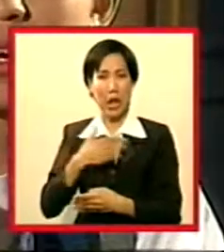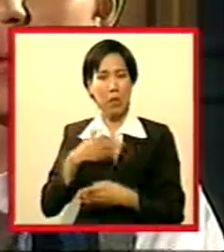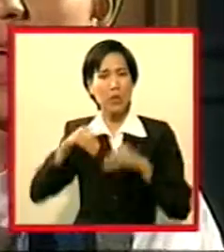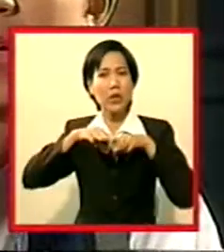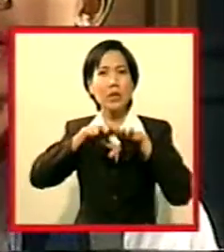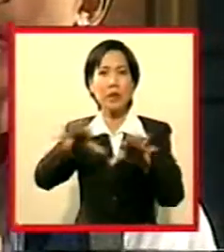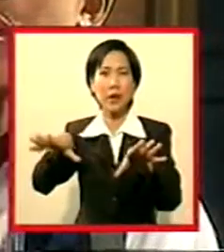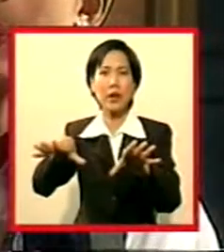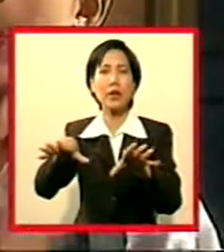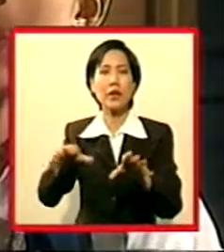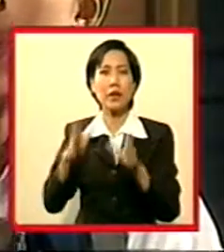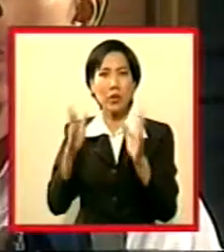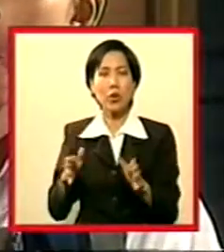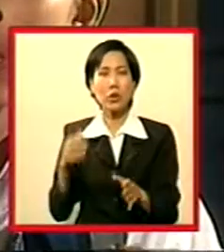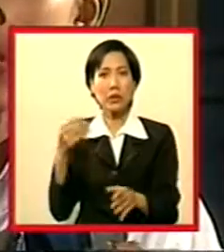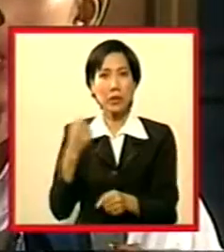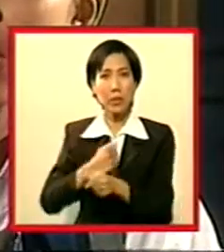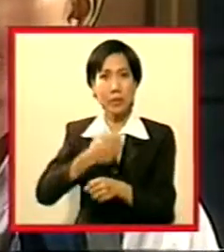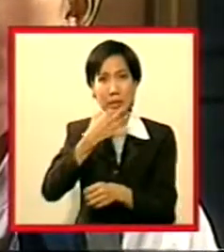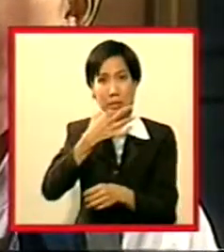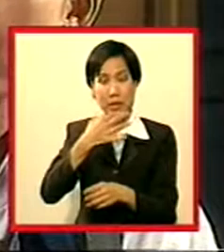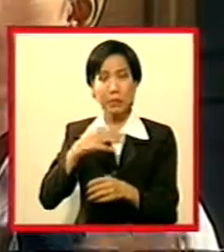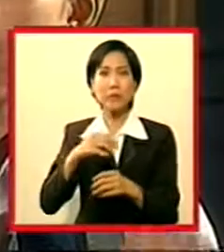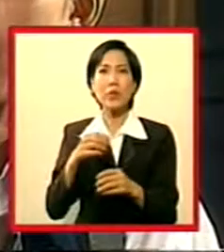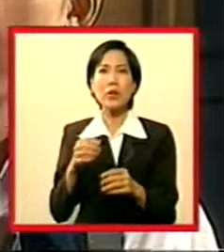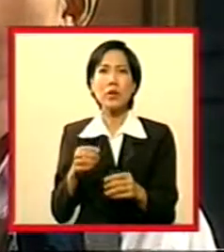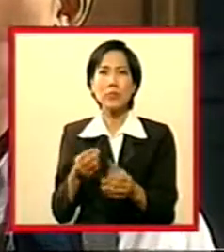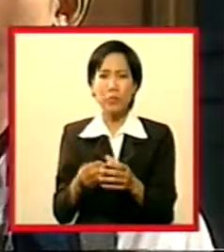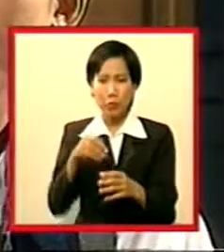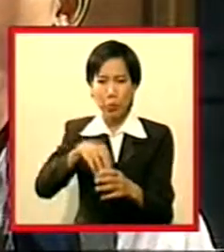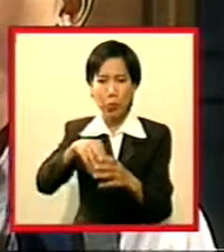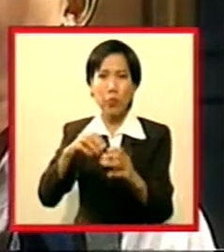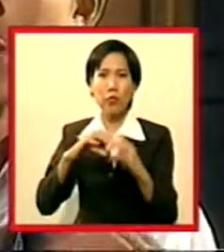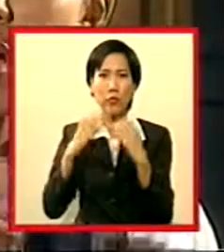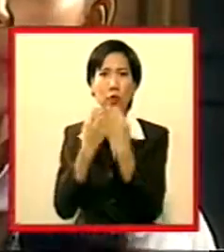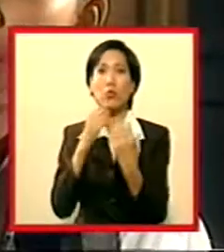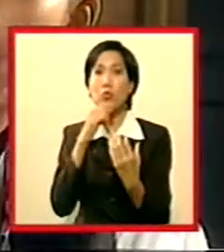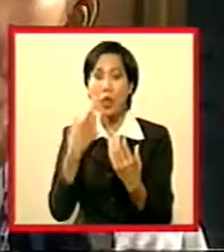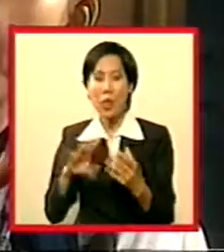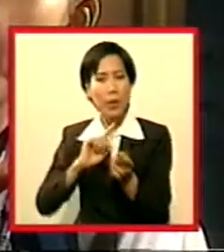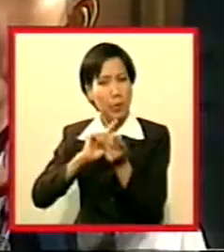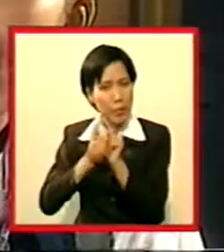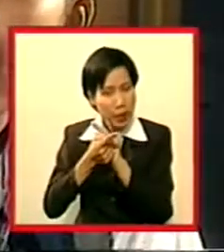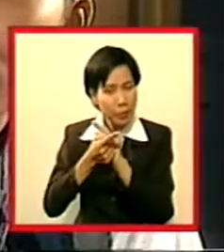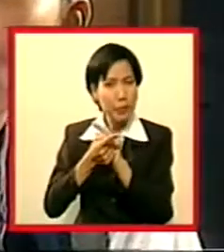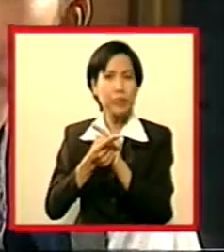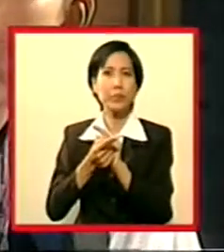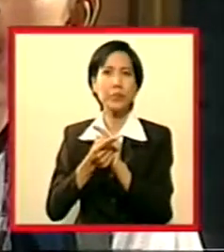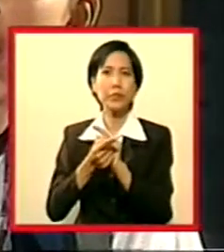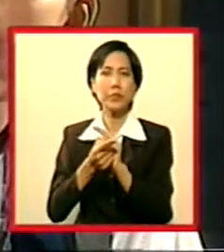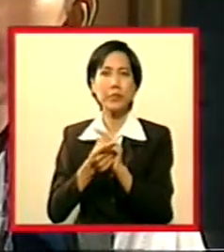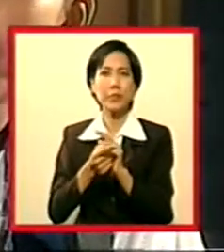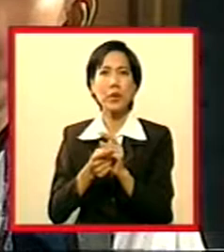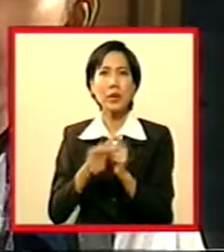เผยแพร่เพื่อให้คนที่เขามีอาชีพหรือว่าเป็นเจ้าของสวนฟักทองเนี่ยเขาเอาไปแบบแปรรูปหรือว่